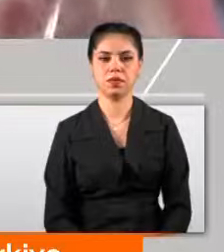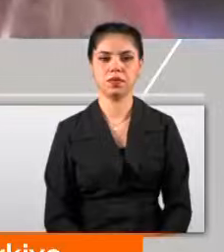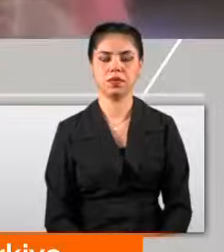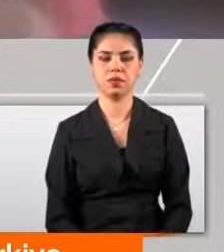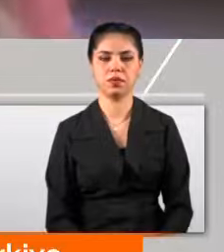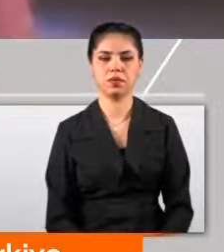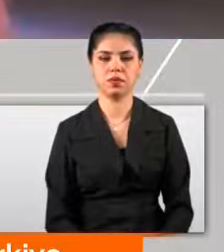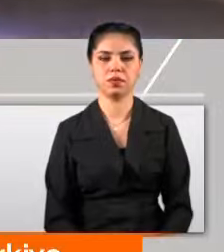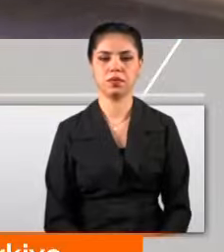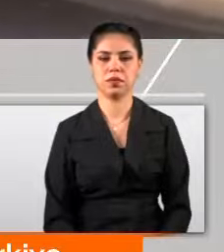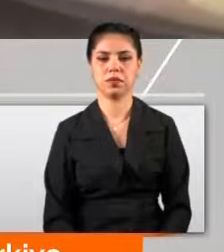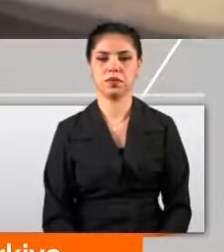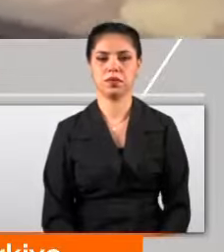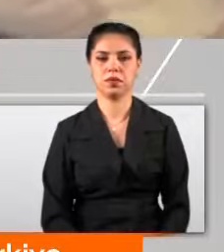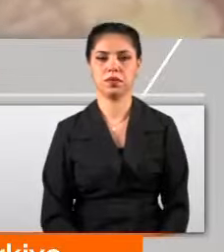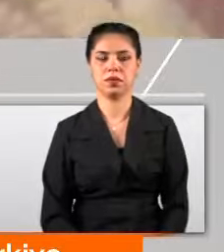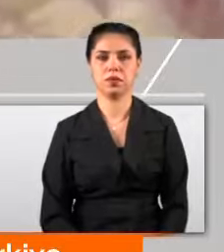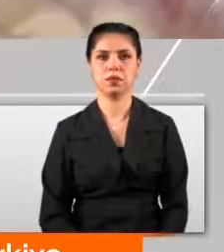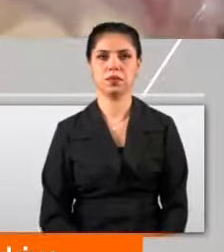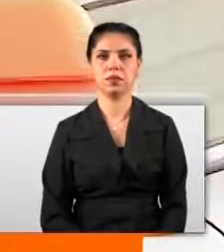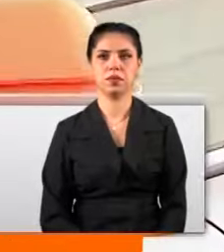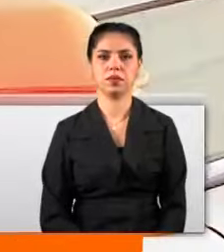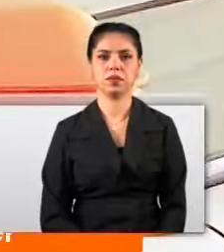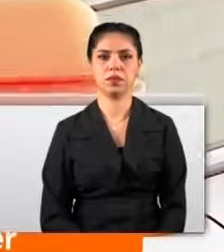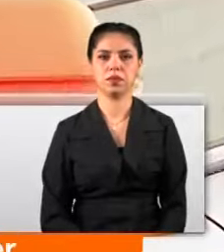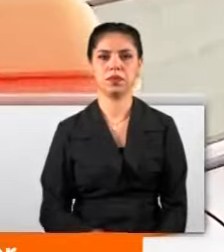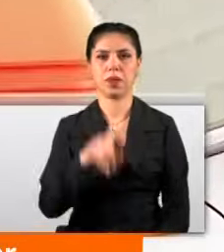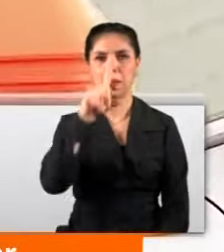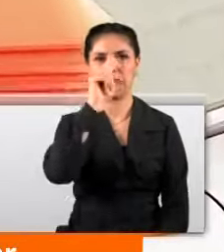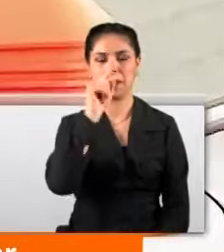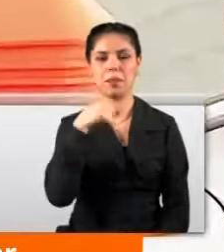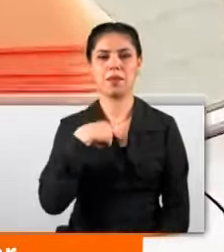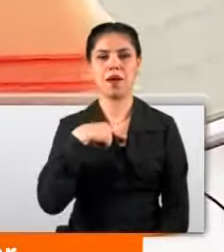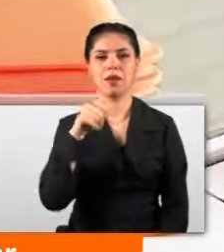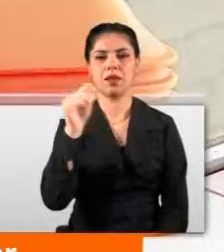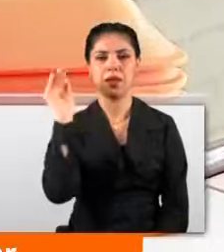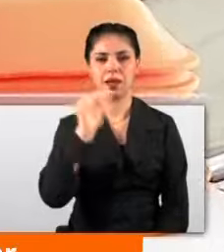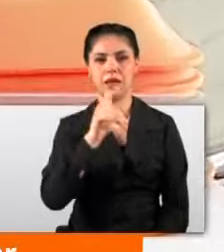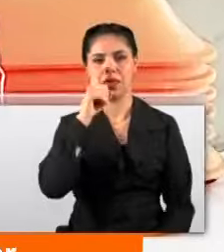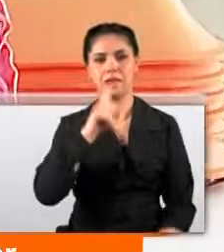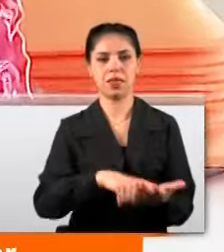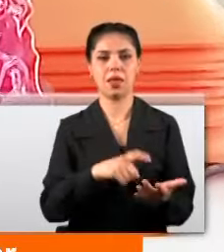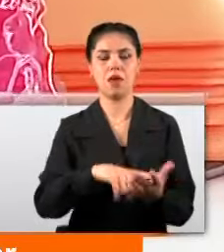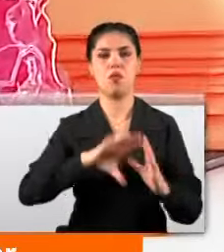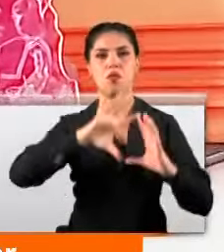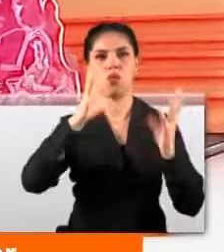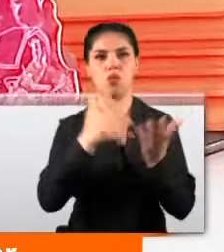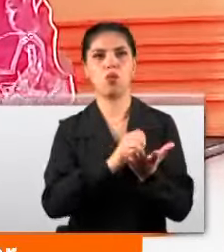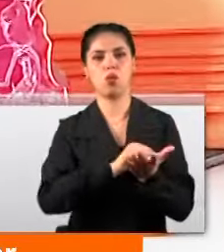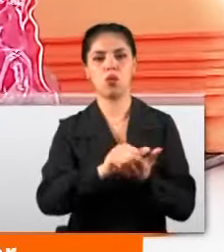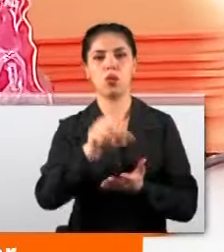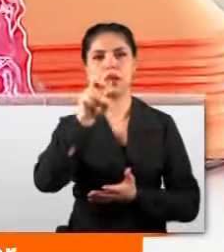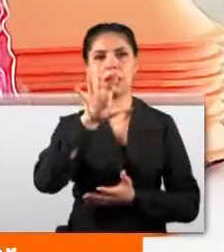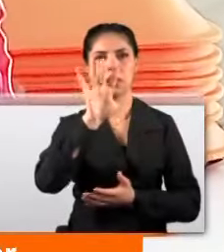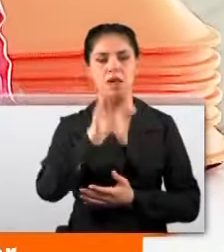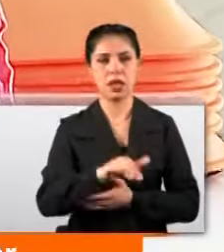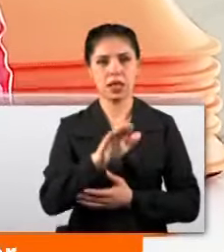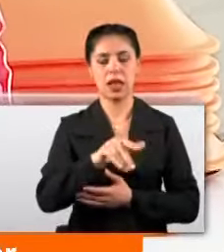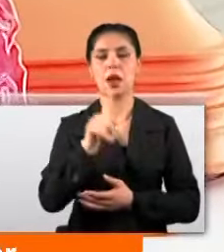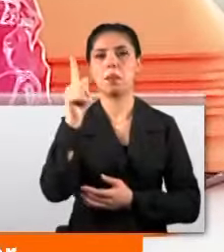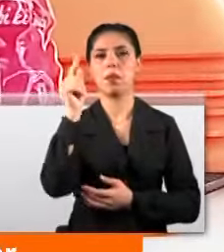lira oldu. Hiçbir değişiklik olmadı. Tam tersi iyice artıyor. 1 Mart'ta bu kasapta bütün tavuğun kilogram fiyatı 85 liraydı. Aradan